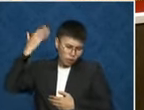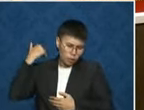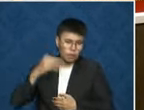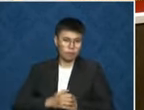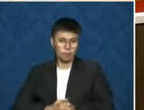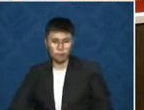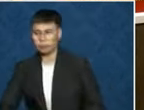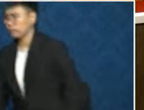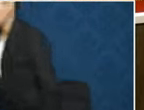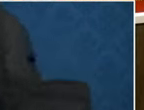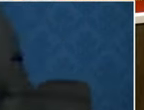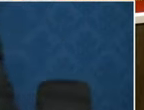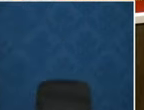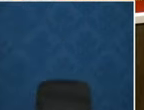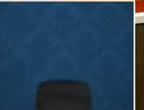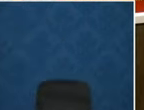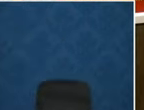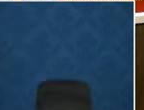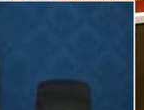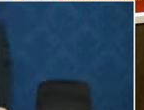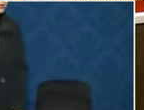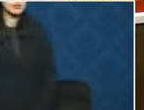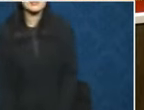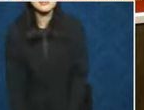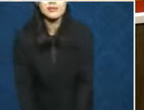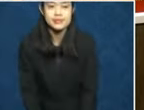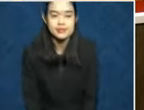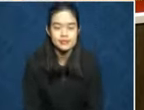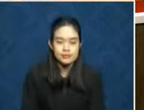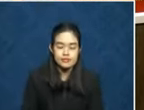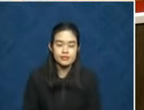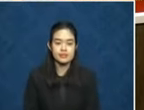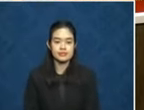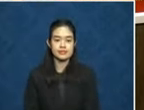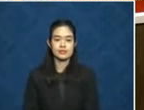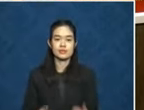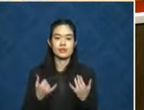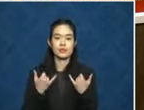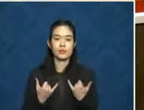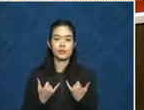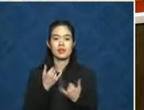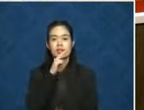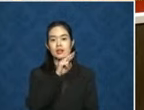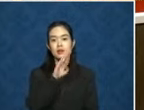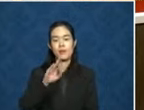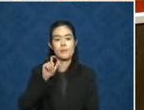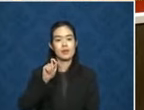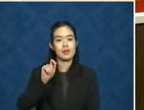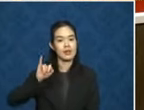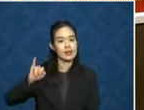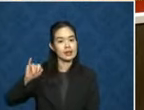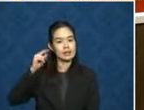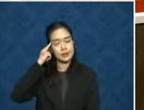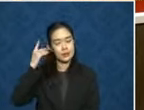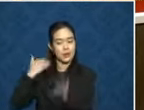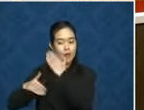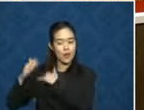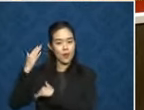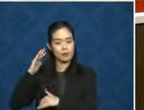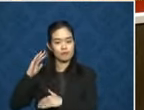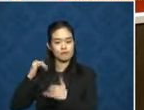ครับท่านประธานนั่นหมายความว่าวันนี้ AI จะเข้ามาพลิกโฉมวิถีชีวิตของมนุษย์ ในรอบหลายร้อยปีเช่นกันครับ